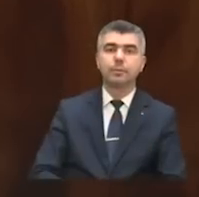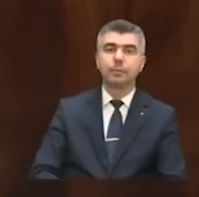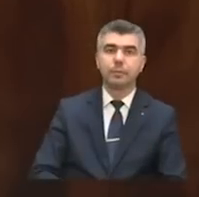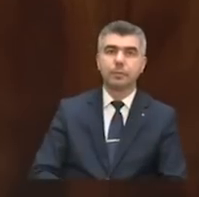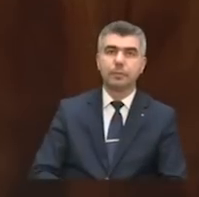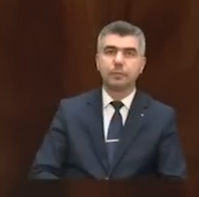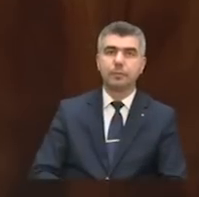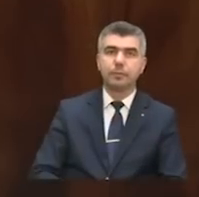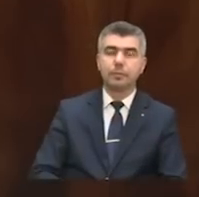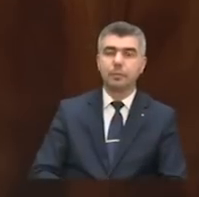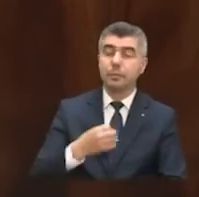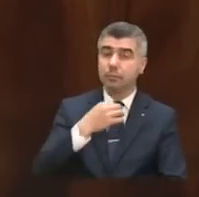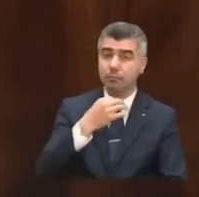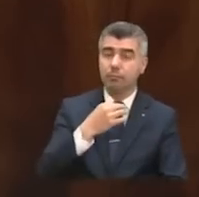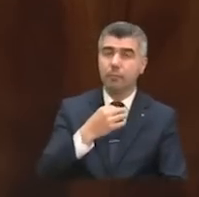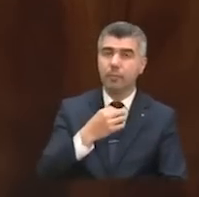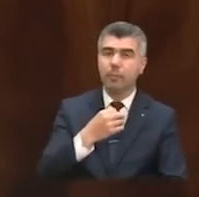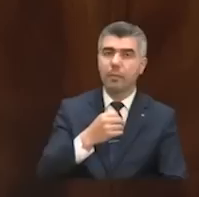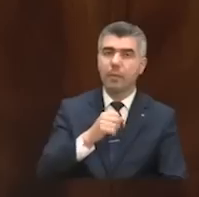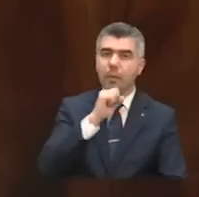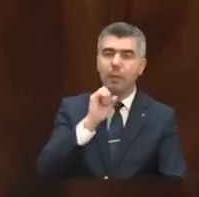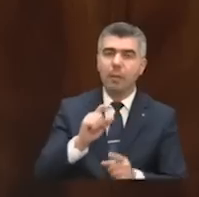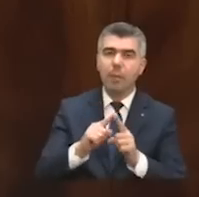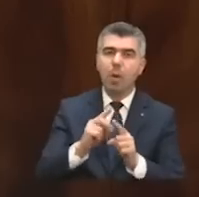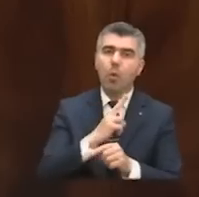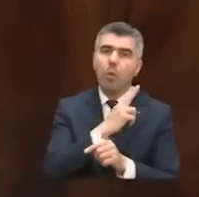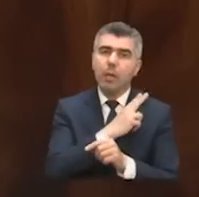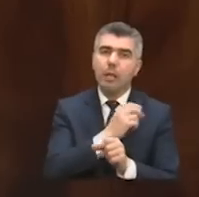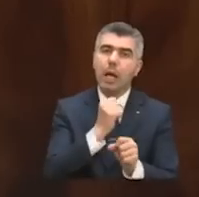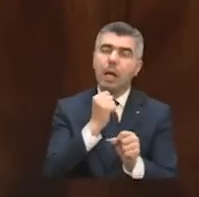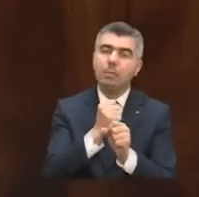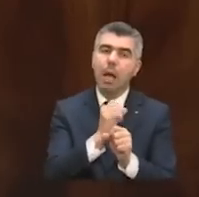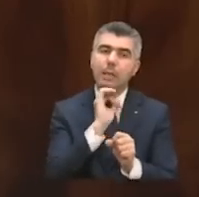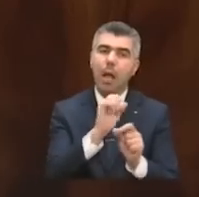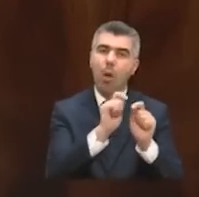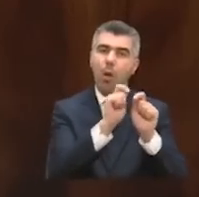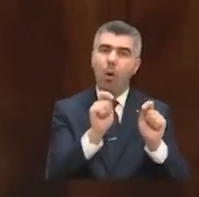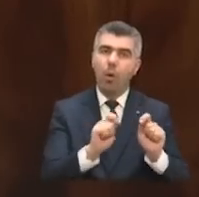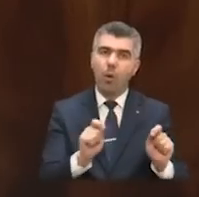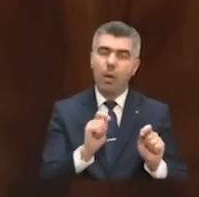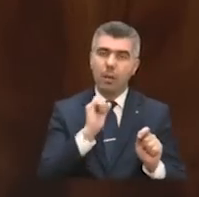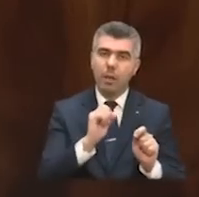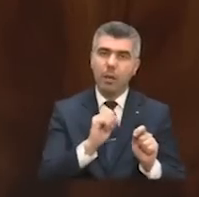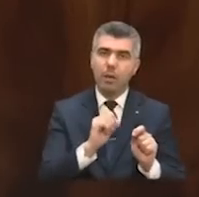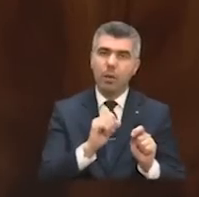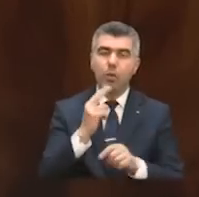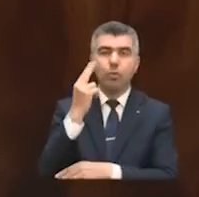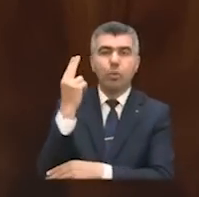نهار اللي قلنا بأنه بغينا الأستاذ تكون مهنة، يكون اختيار، خصو يدوز في واحد الكلية